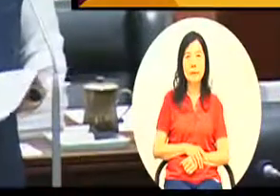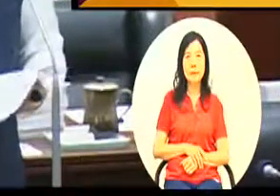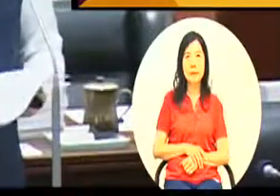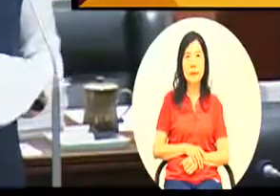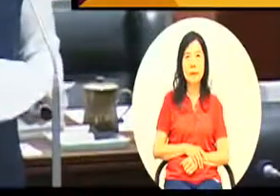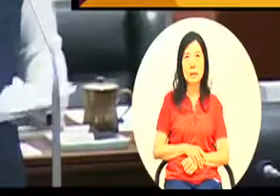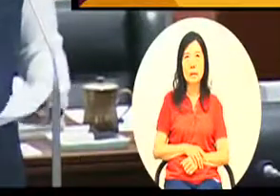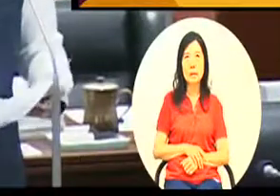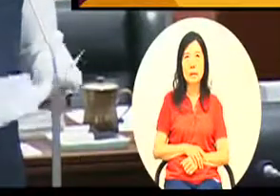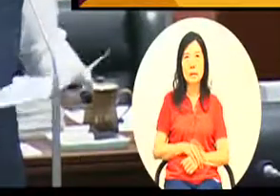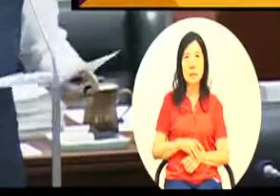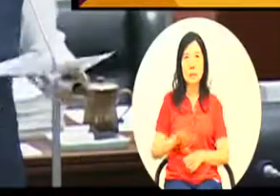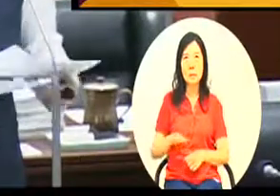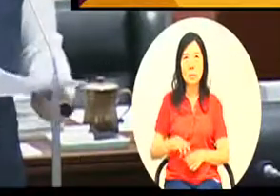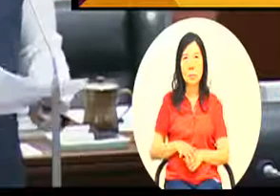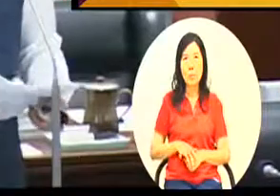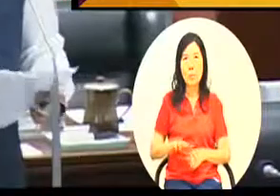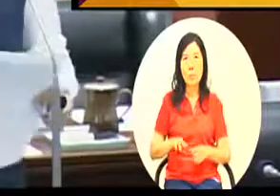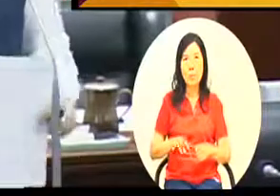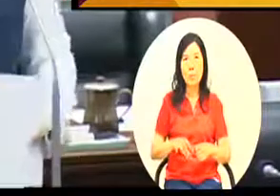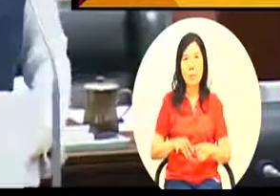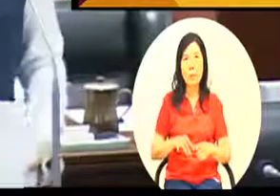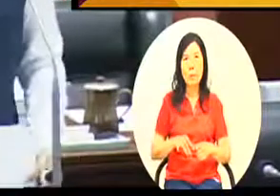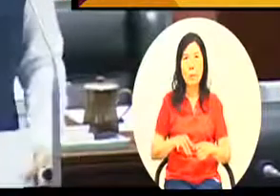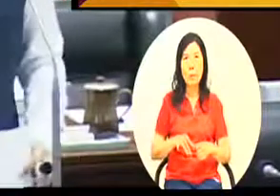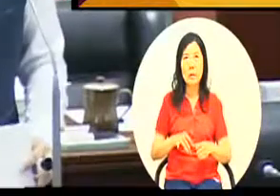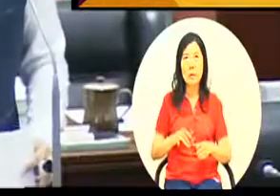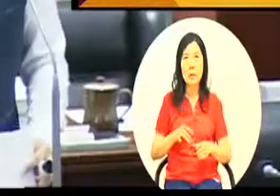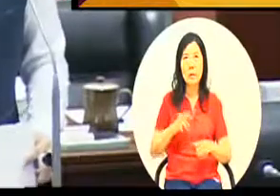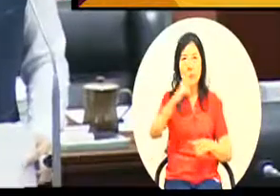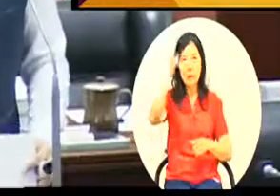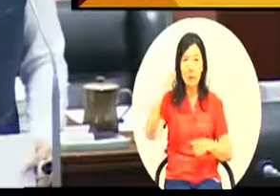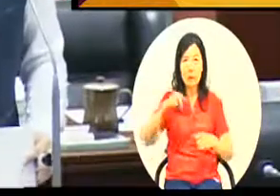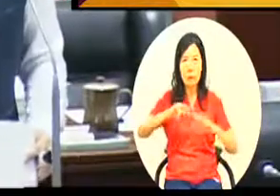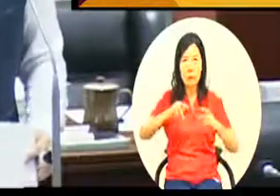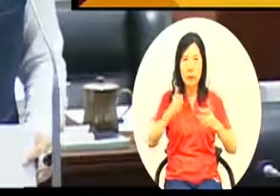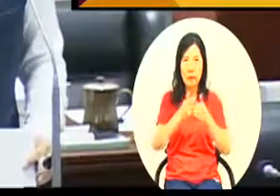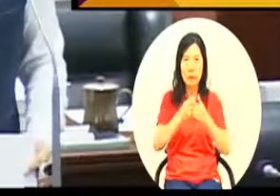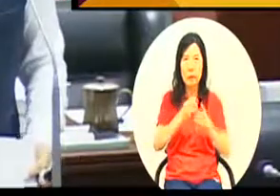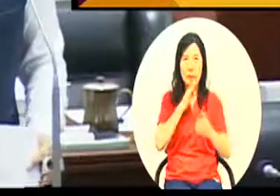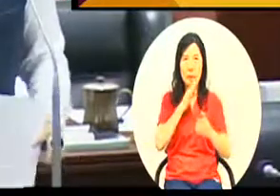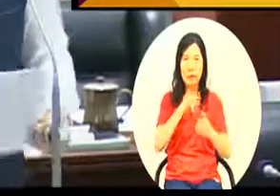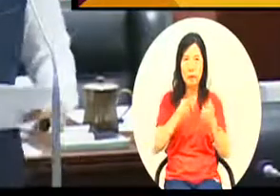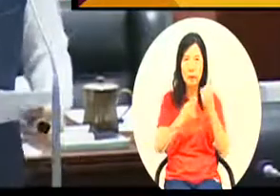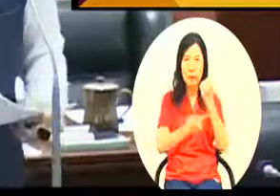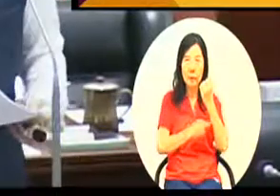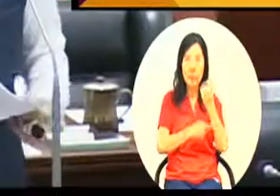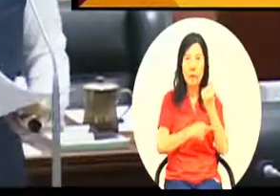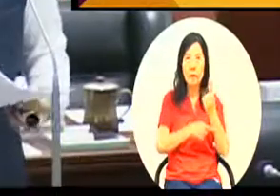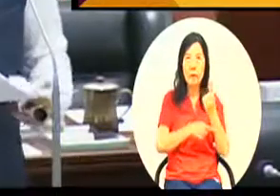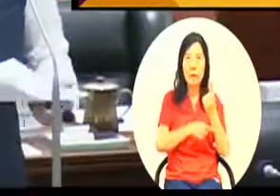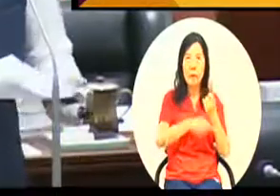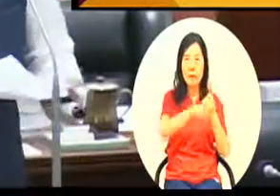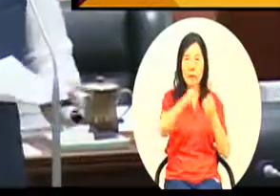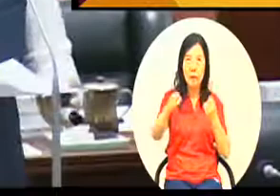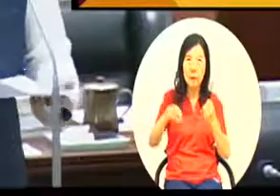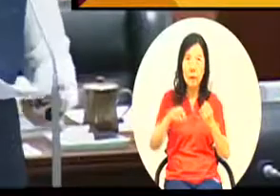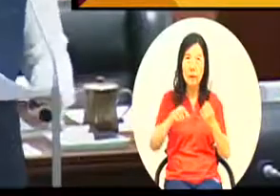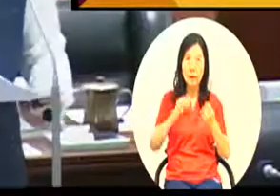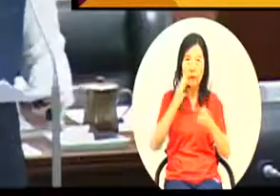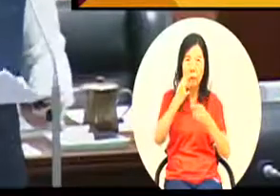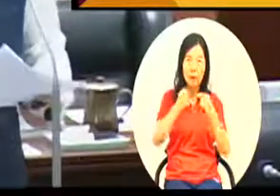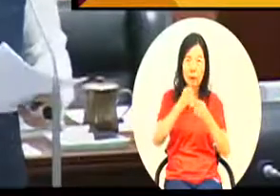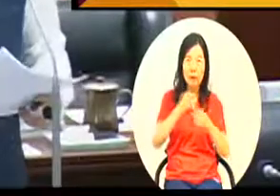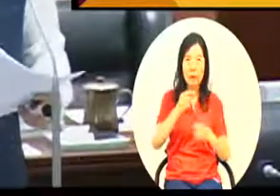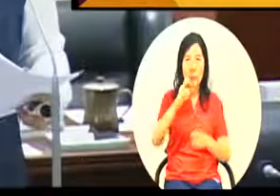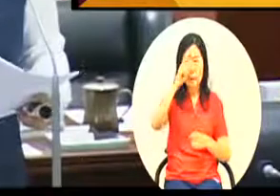有关于毒品除罪化哈。本来司改会议是所有法律人的，我觉得这几十年来的一个梦